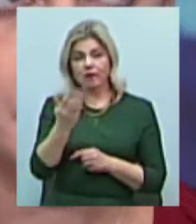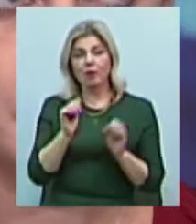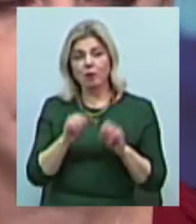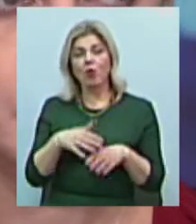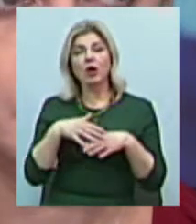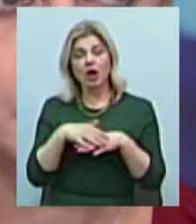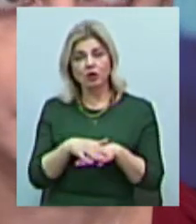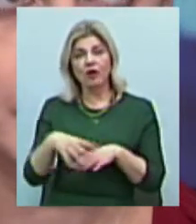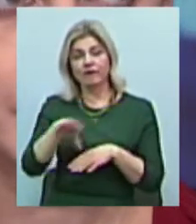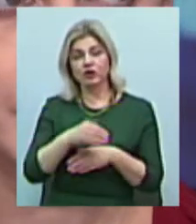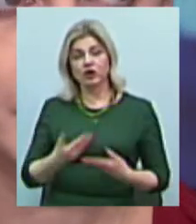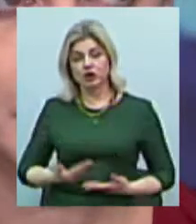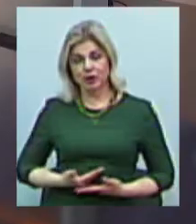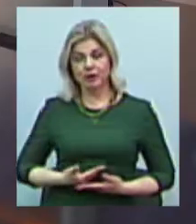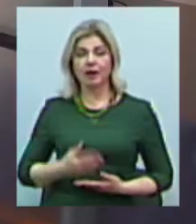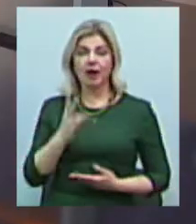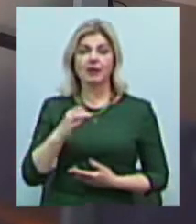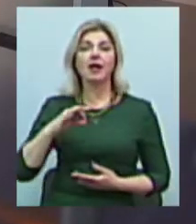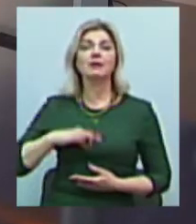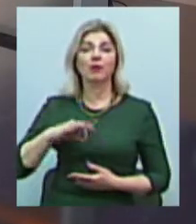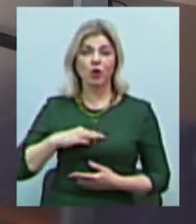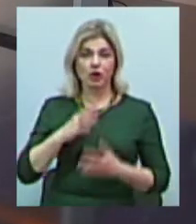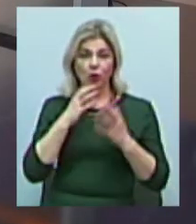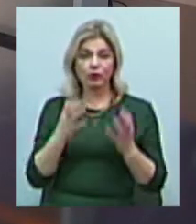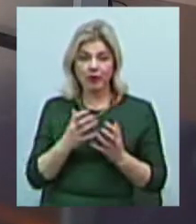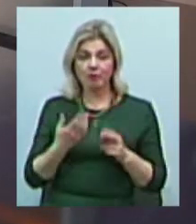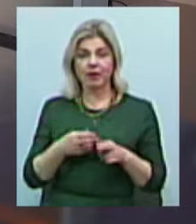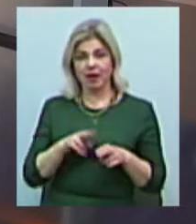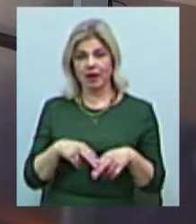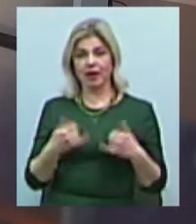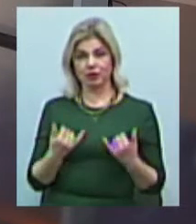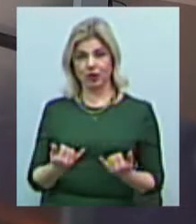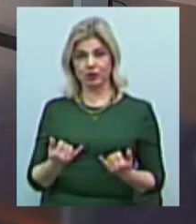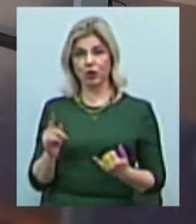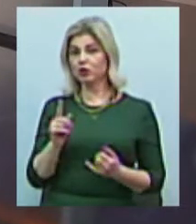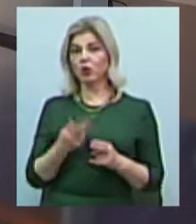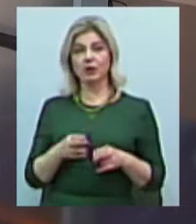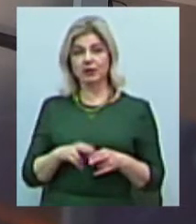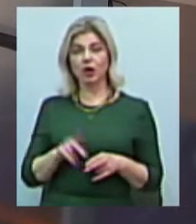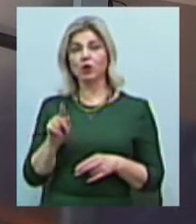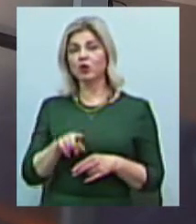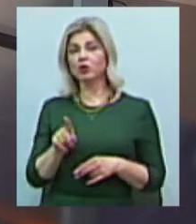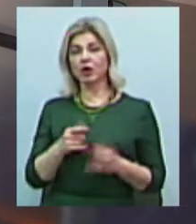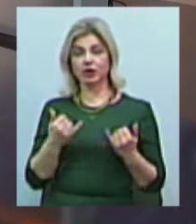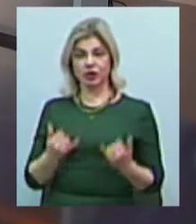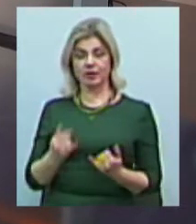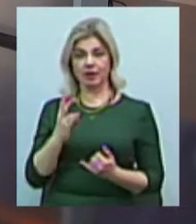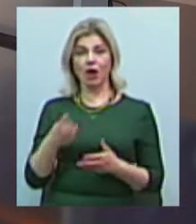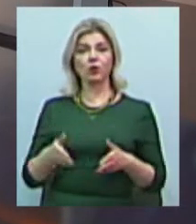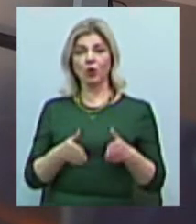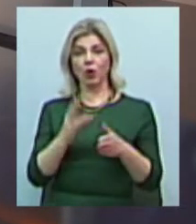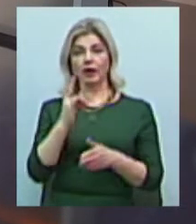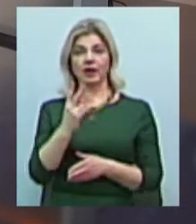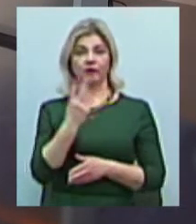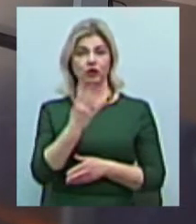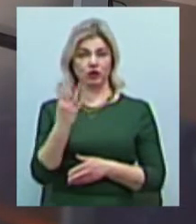розраховувати всі мешканці на експлуатаційне утримання, яке зараз, це що це таке? Це те, що зараз відбувається на дорозі Н-24 на Київ.